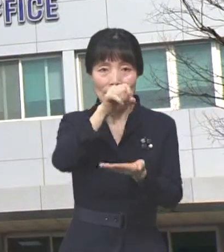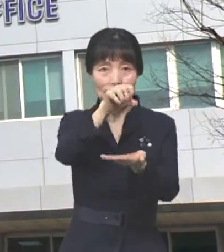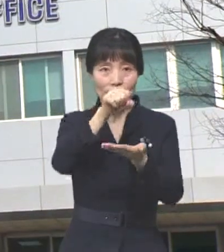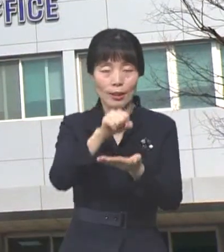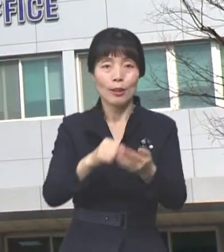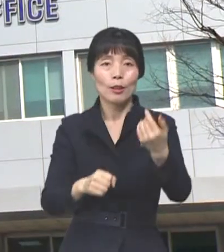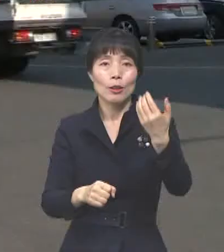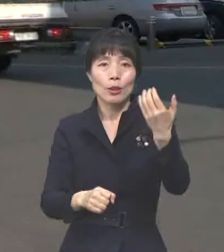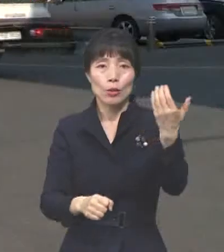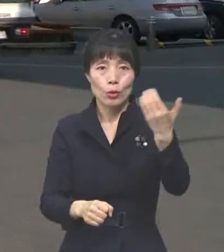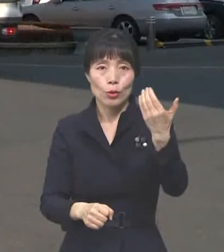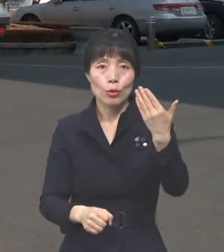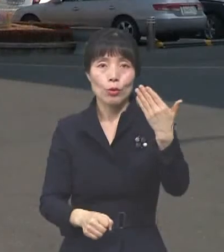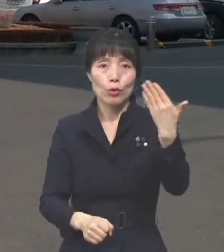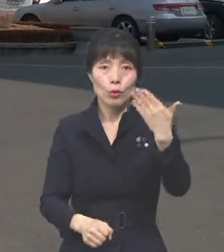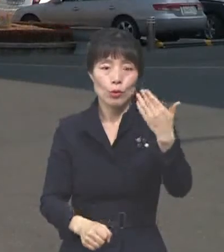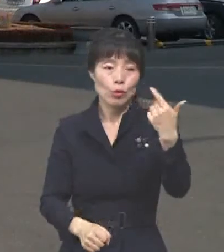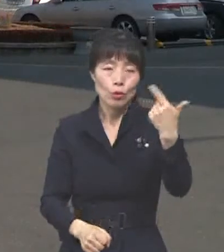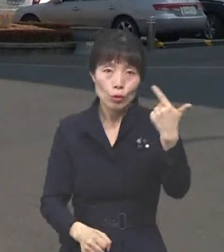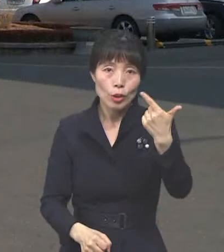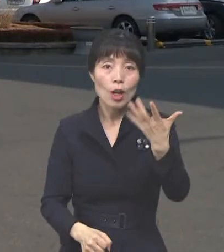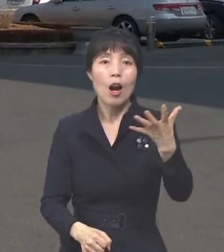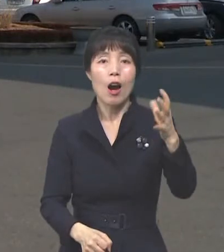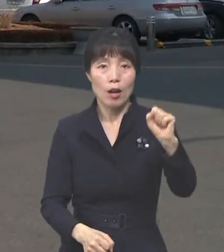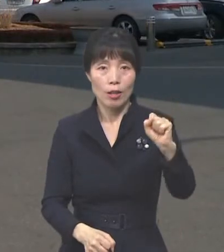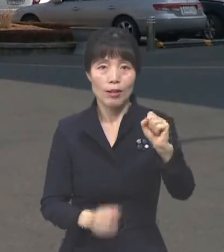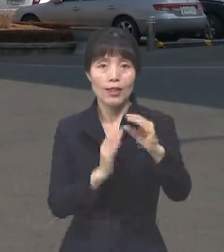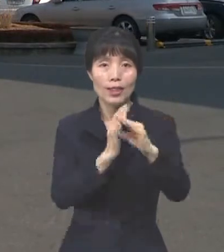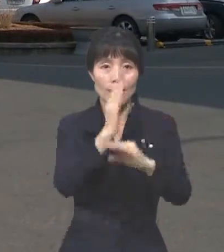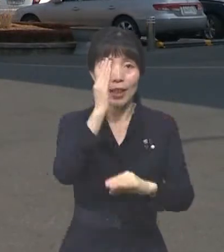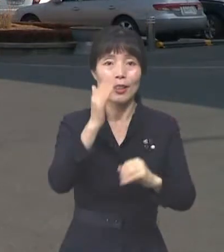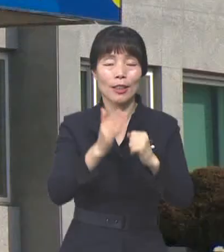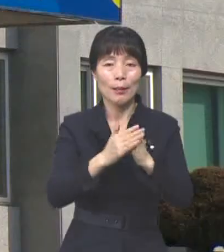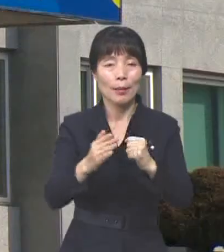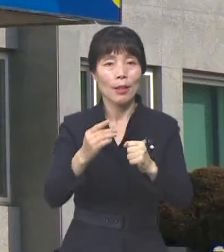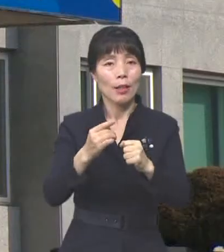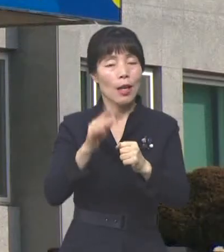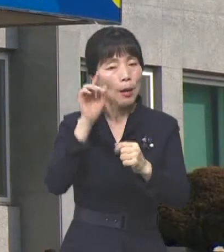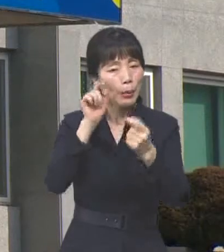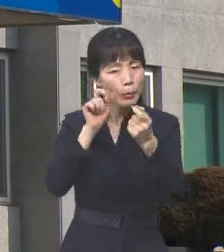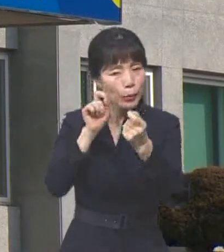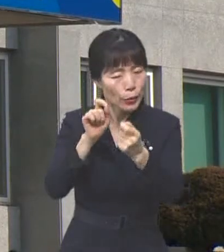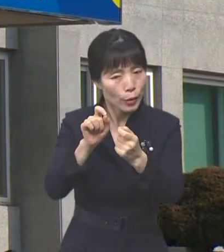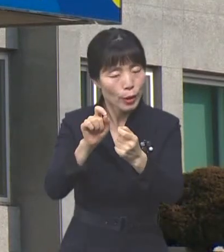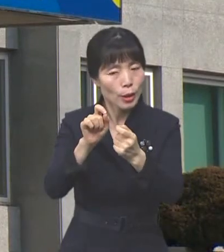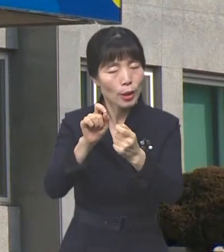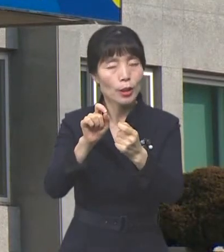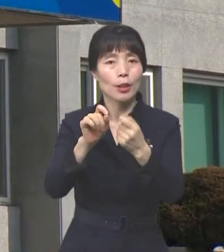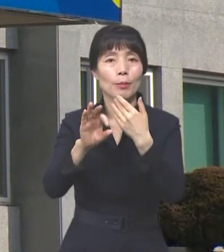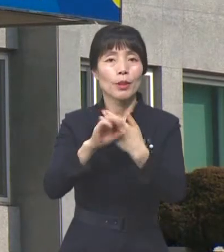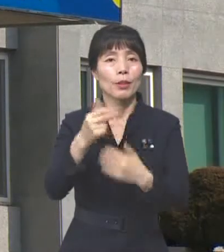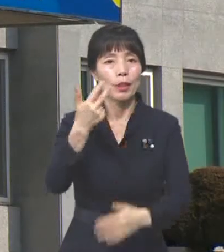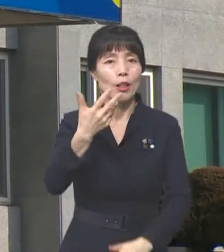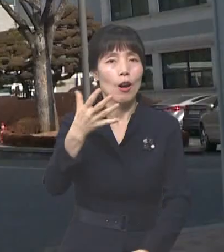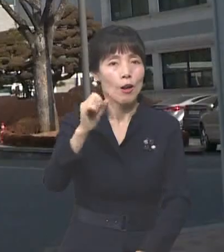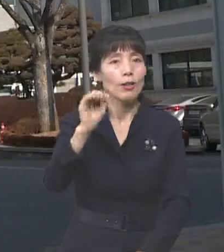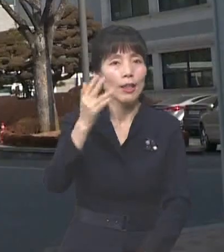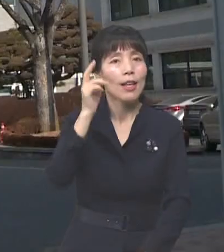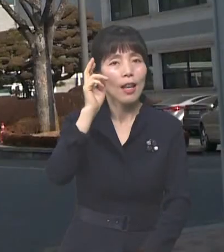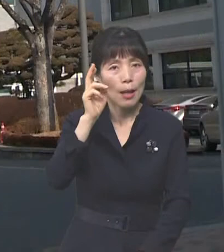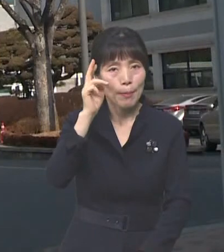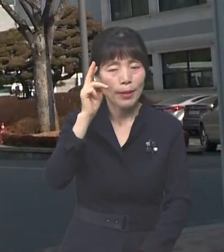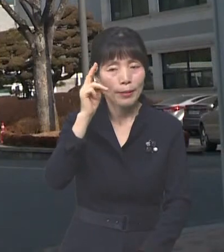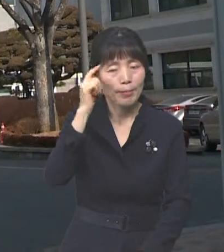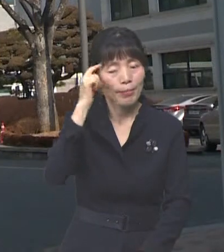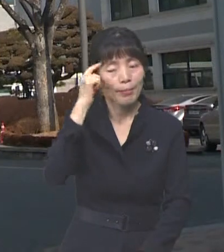6천억을 넘어선 만큼 향후 1, 2년 내로 군 예산 규모가 7천억 원을 돌파할 것으로 전망하고 있습니다. 히브로드